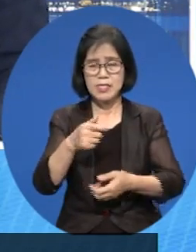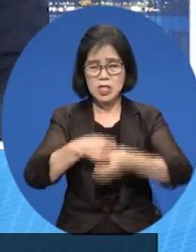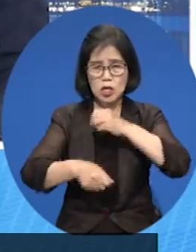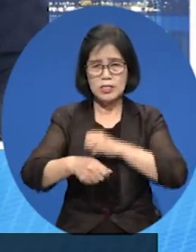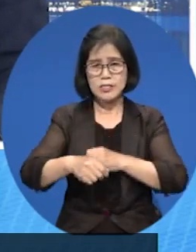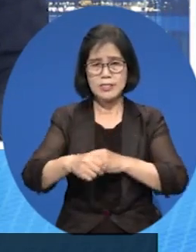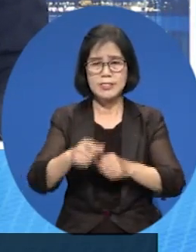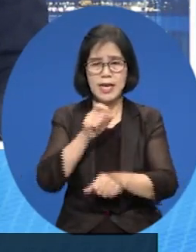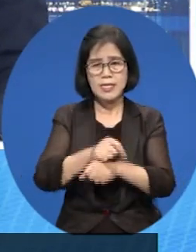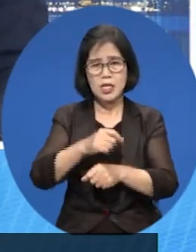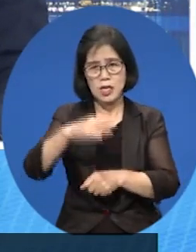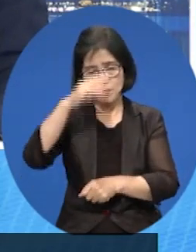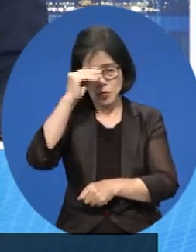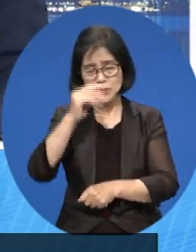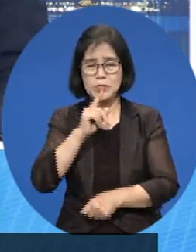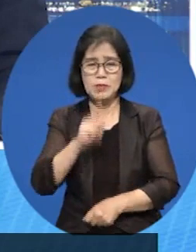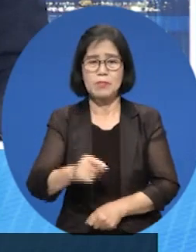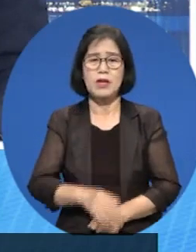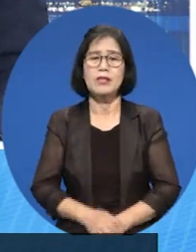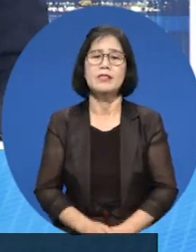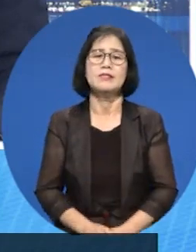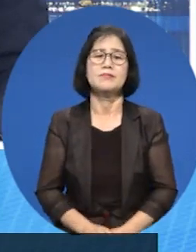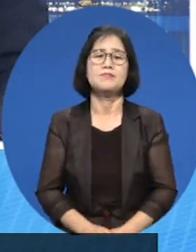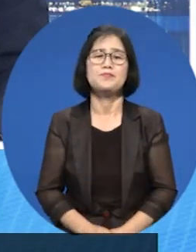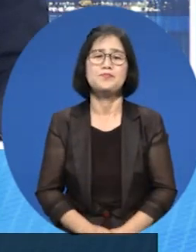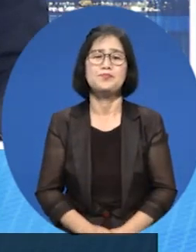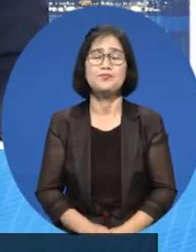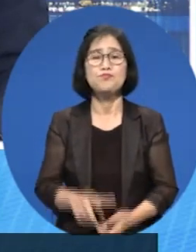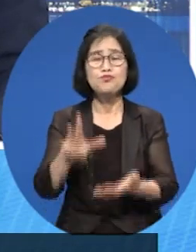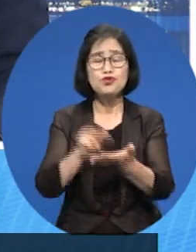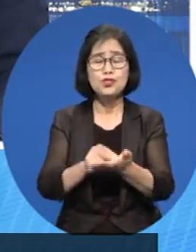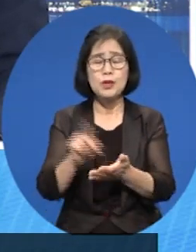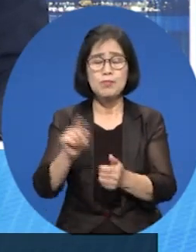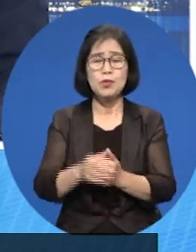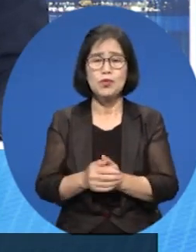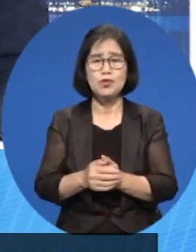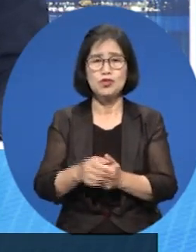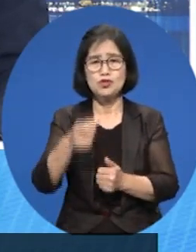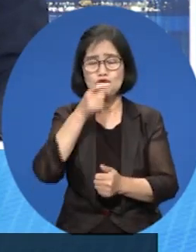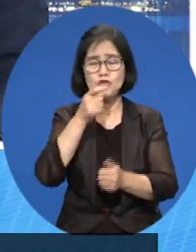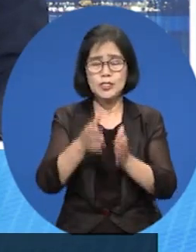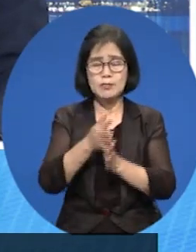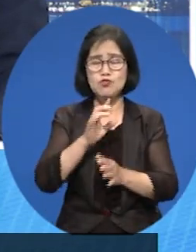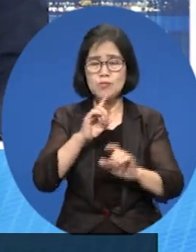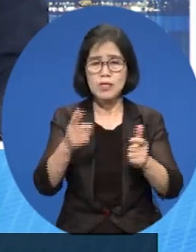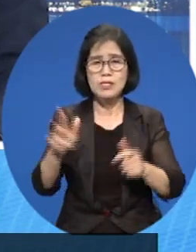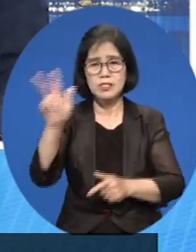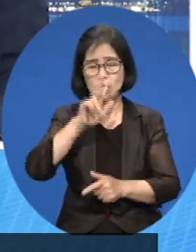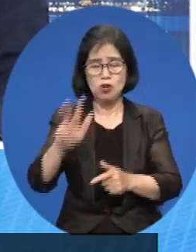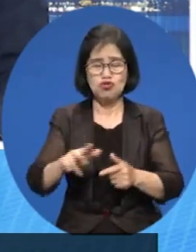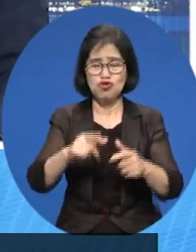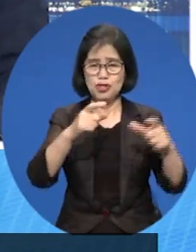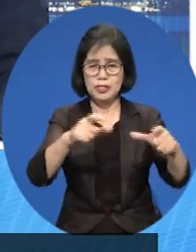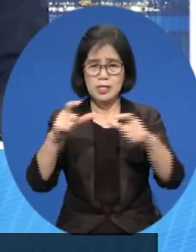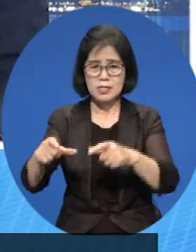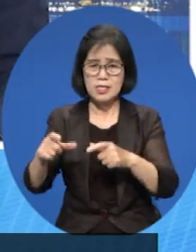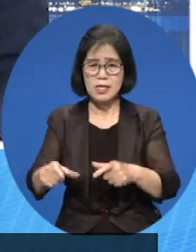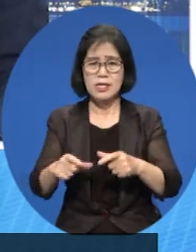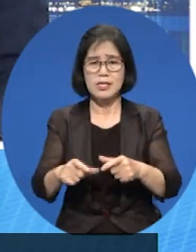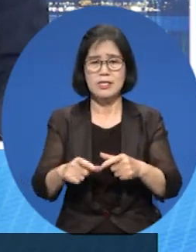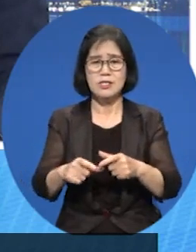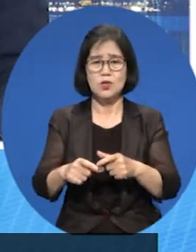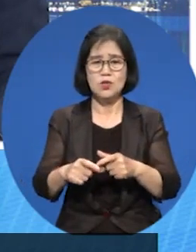이렇게 칭찬 하는 얘기가 나오고 있다고 합니다 그런데 문제는 시장님 사실 뭐 수원시 뿐만 아니라 전국 지자체에서도 이것을 또